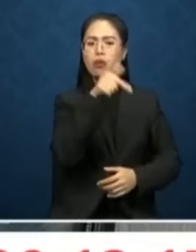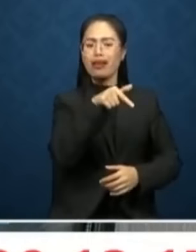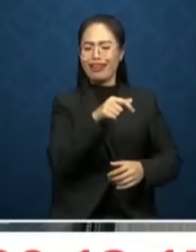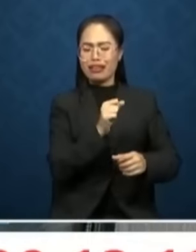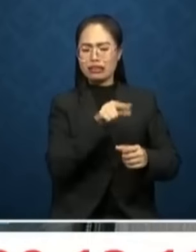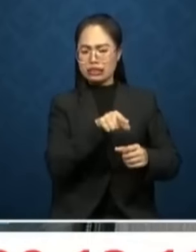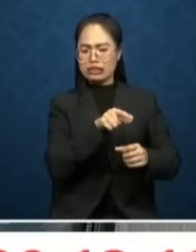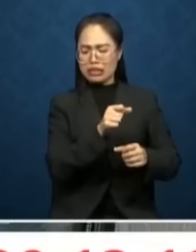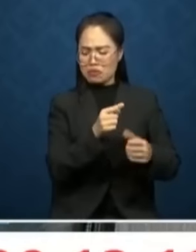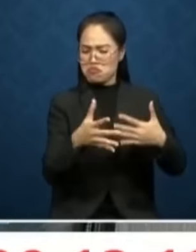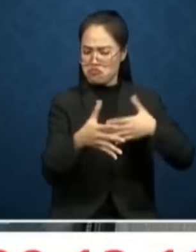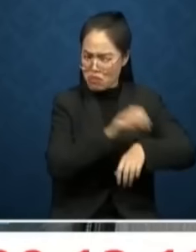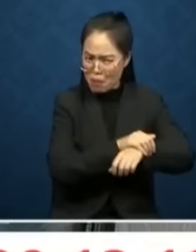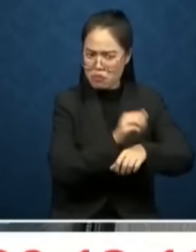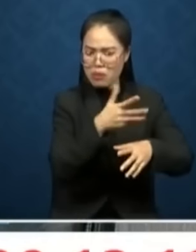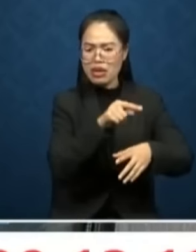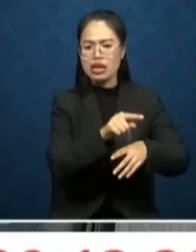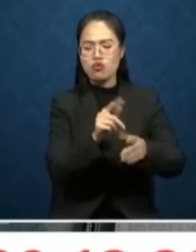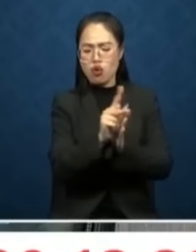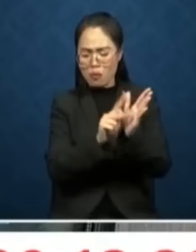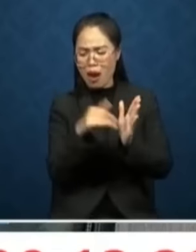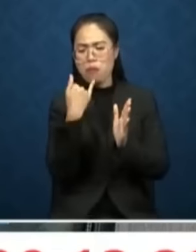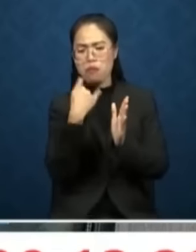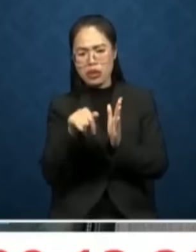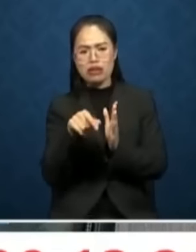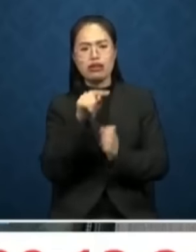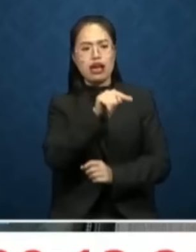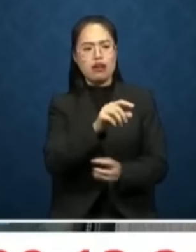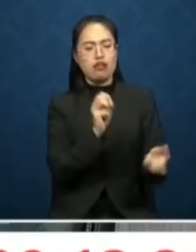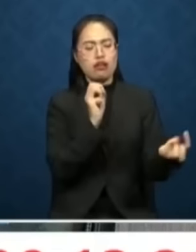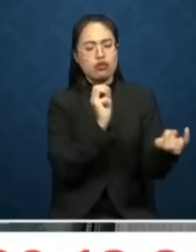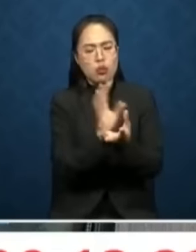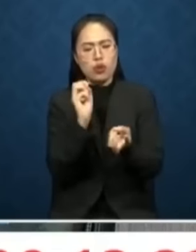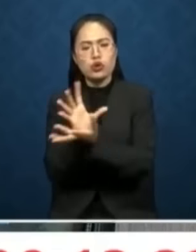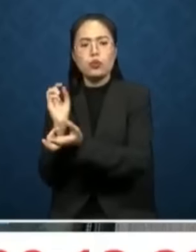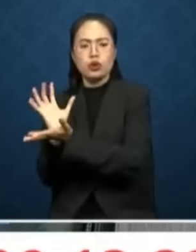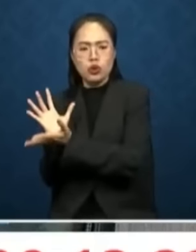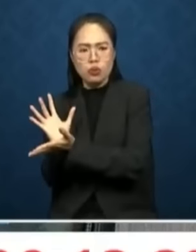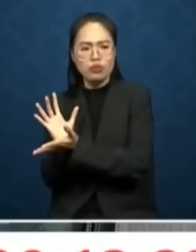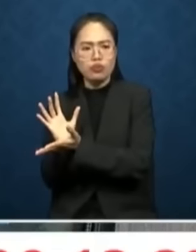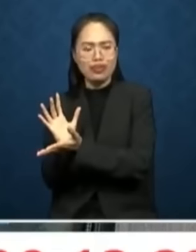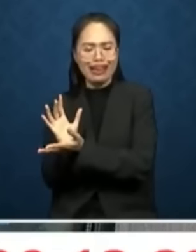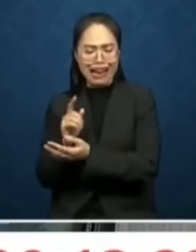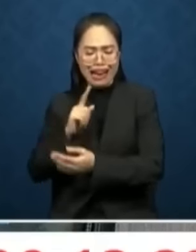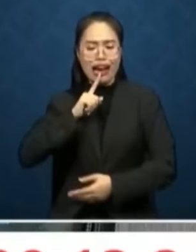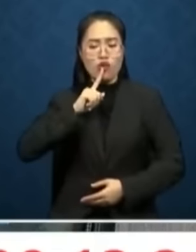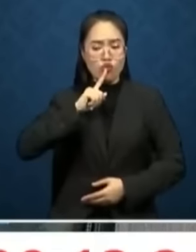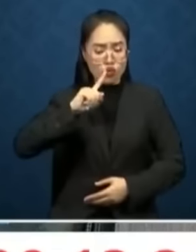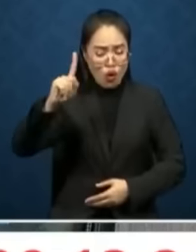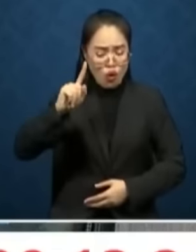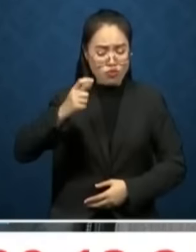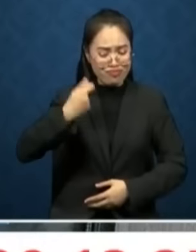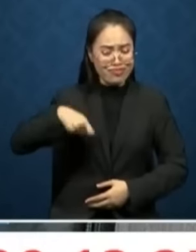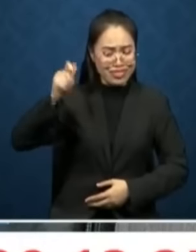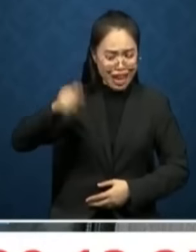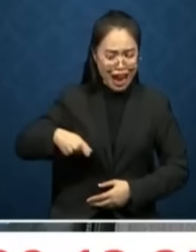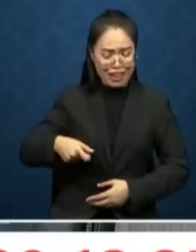ความศักดิ์สิทธิ์ความยำเกรงต่อกฎหมายบ้านเมืองลงไปหมดสิ้นนะครับกว่าแต่ละคดีจะมาถึงขั้นลงโ